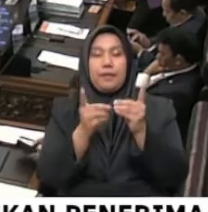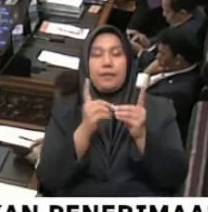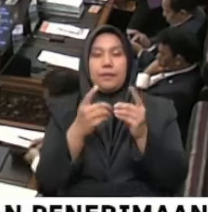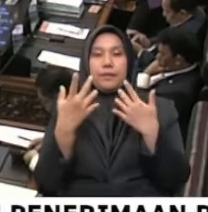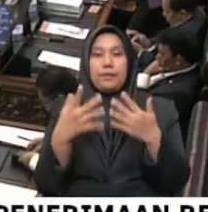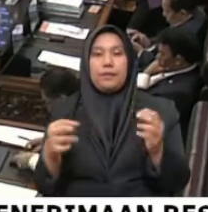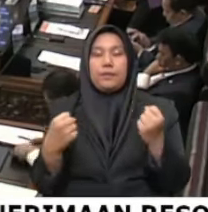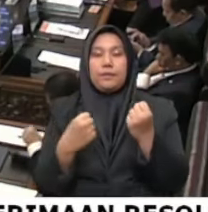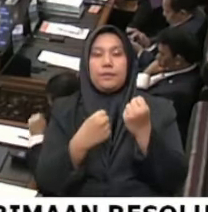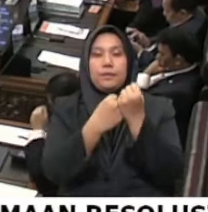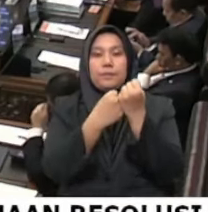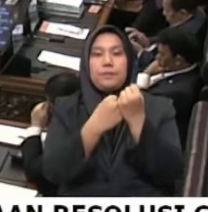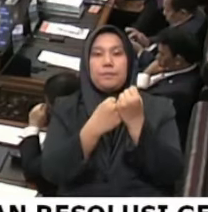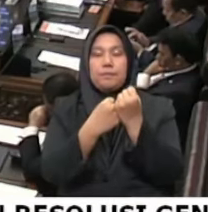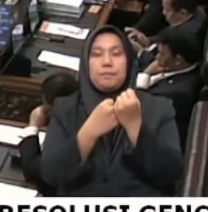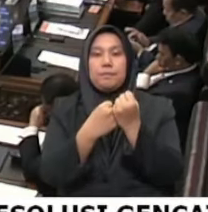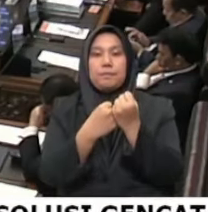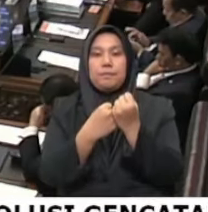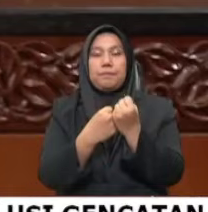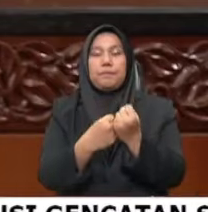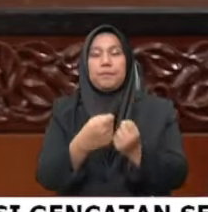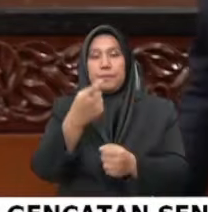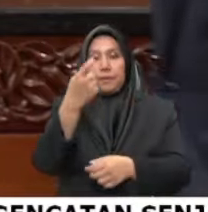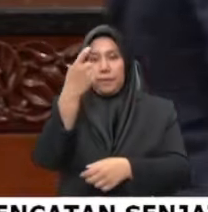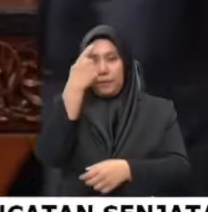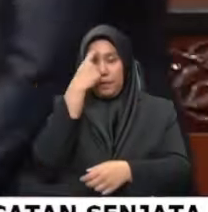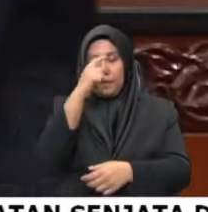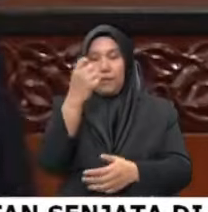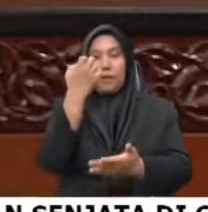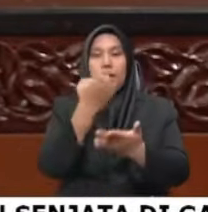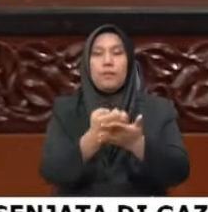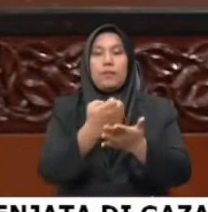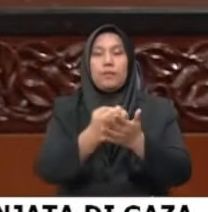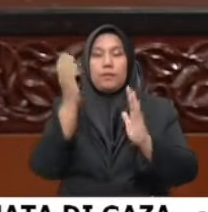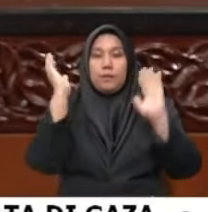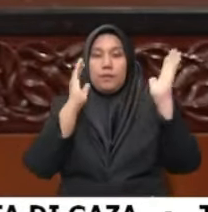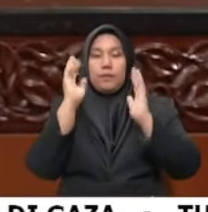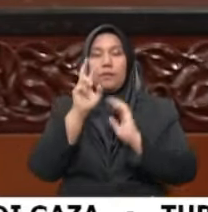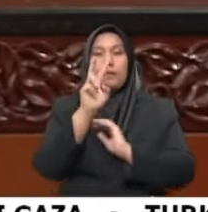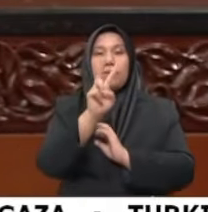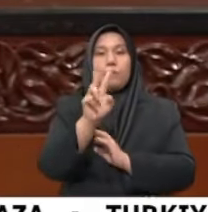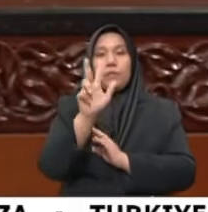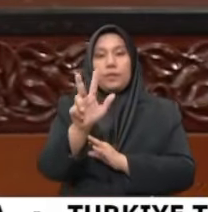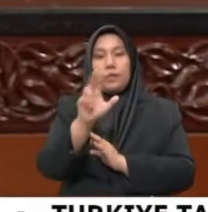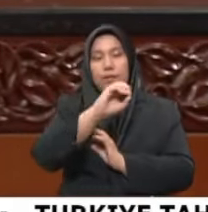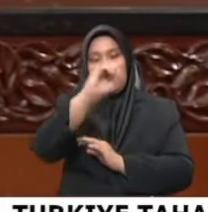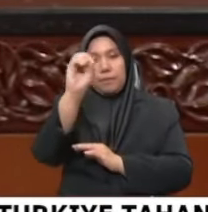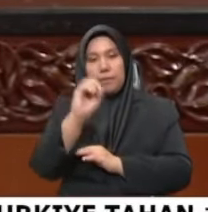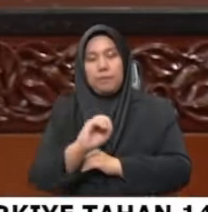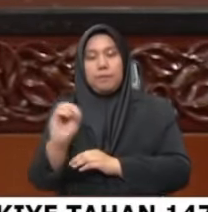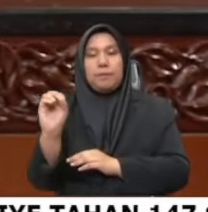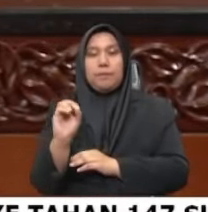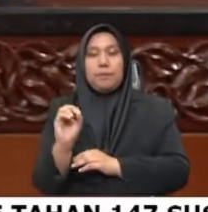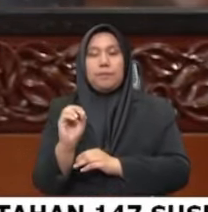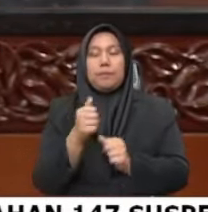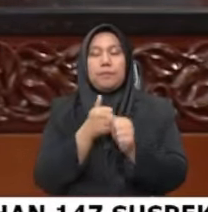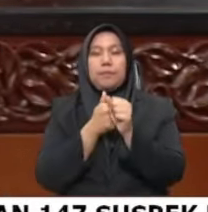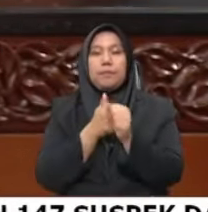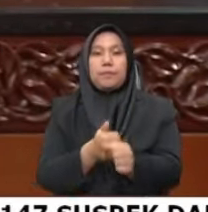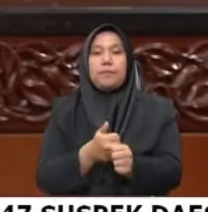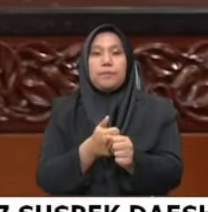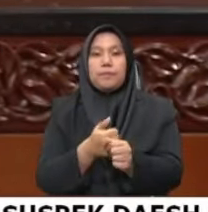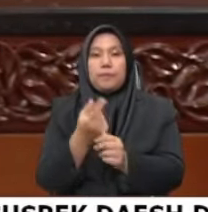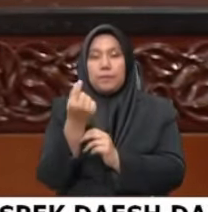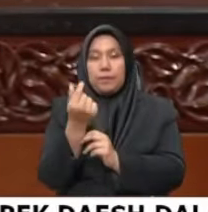dengan ketara kepada ekonomi Malaysia, iaitu sebanyak 23%. Kalau ikutkan